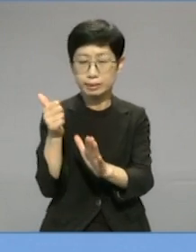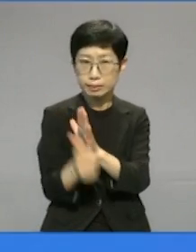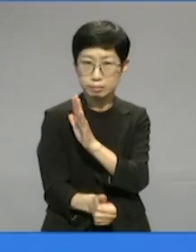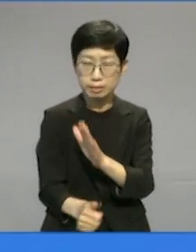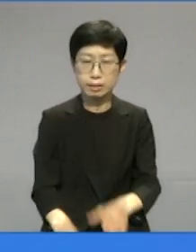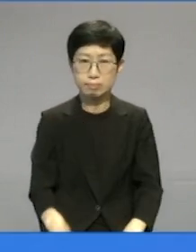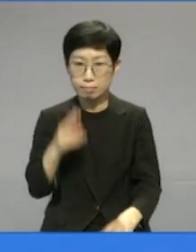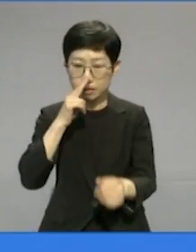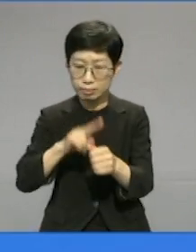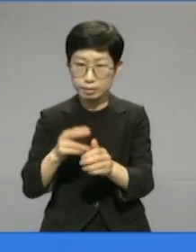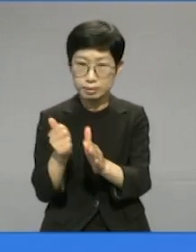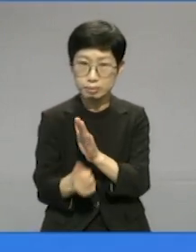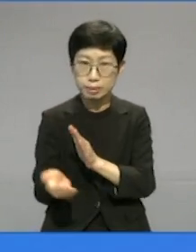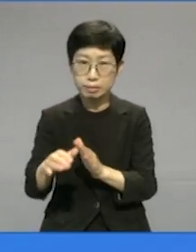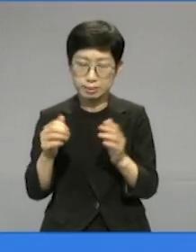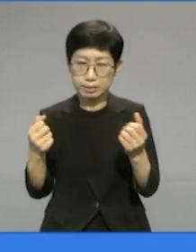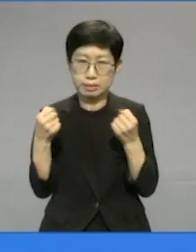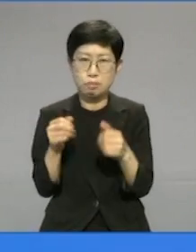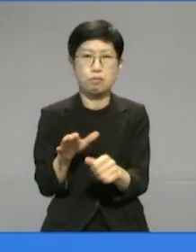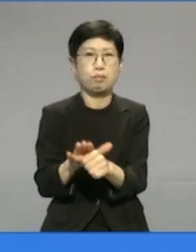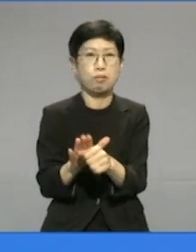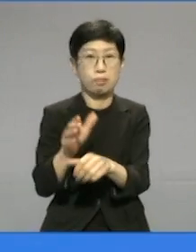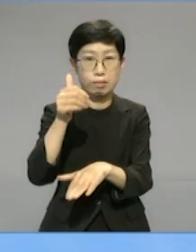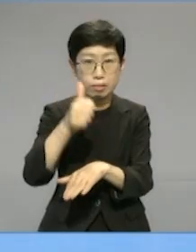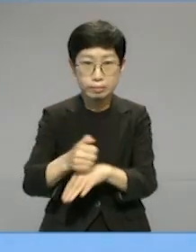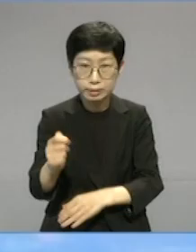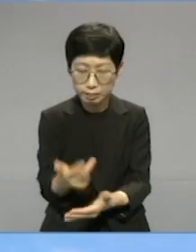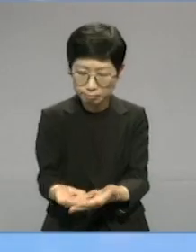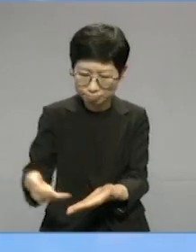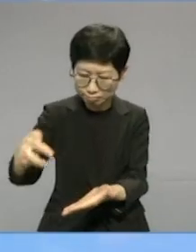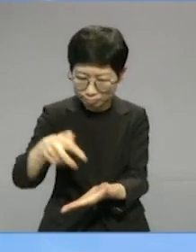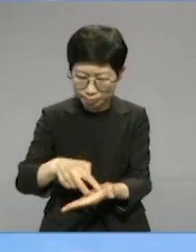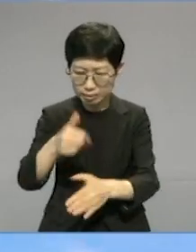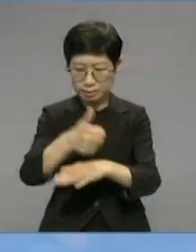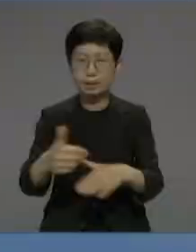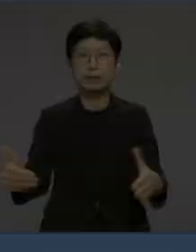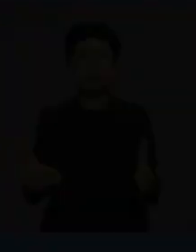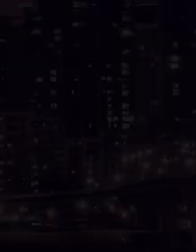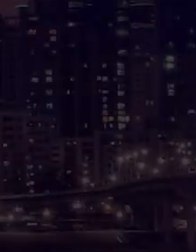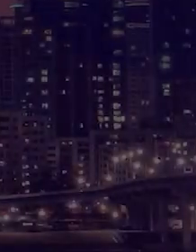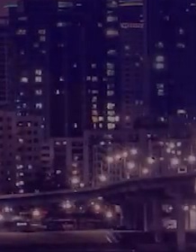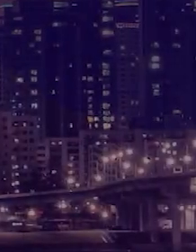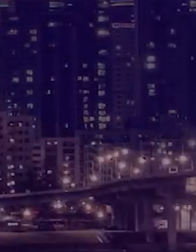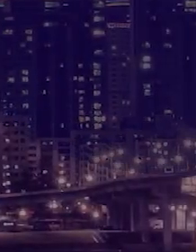실패했지만 많은 응원 속에서 다시 일어나 끝까지 걸었다네요.